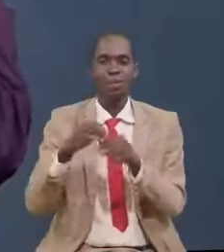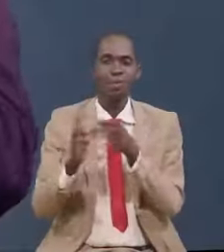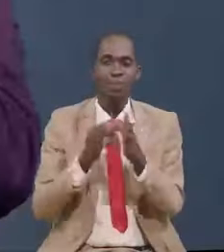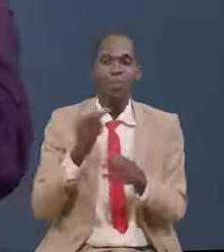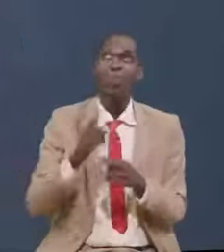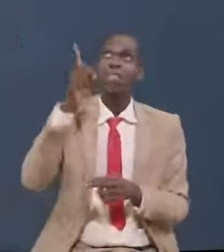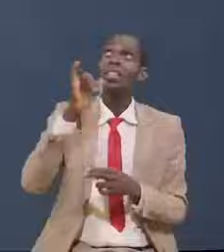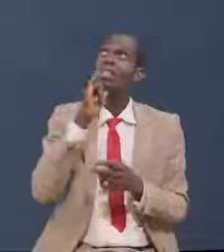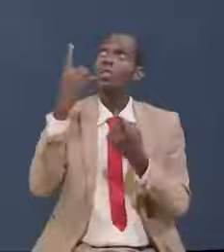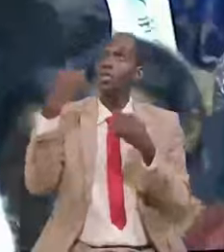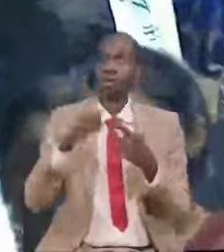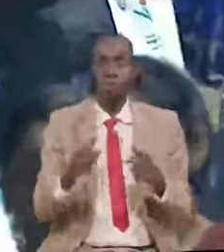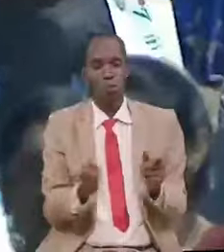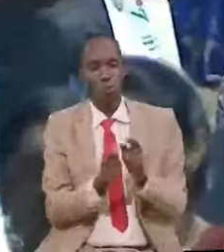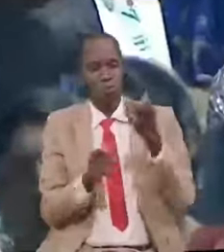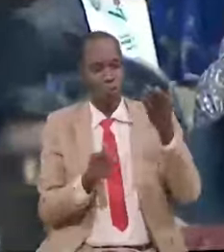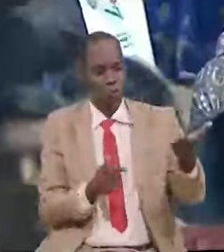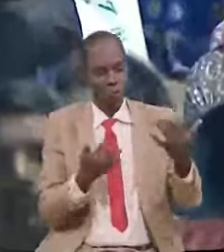Il vient vers toi là-bas ce soir.